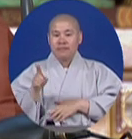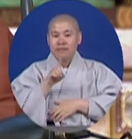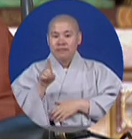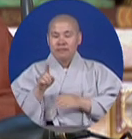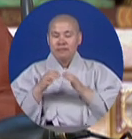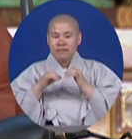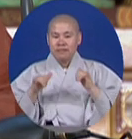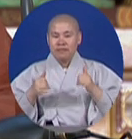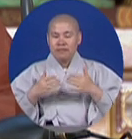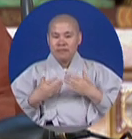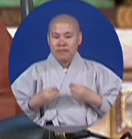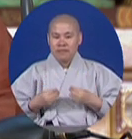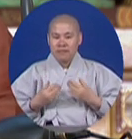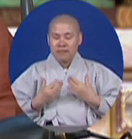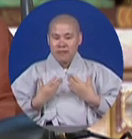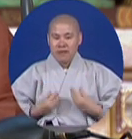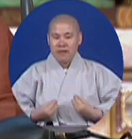이제